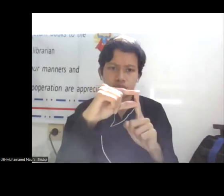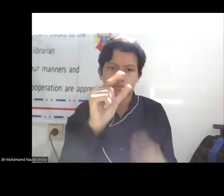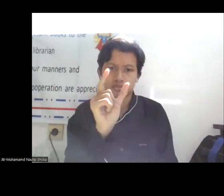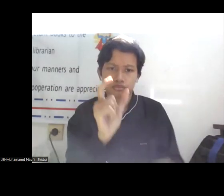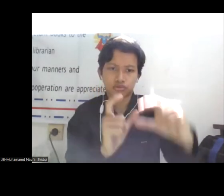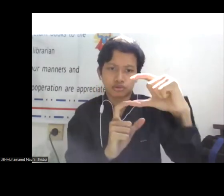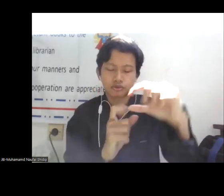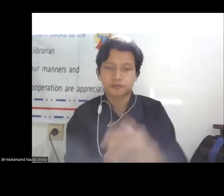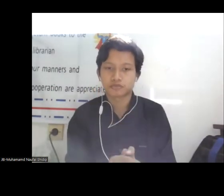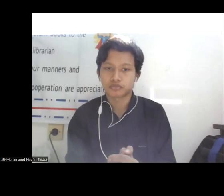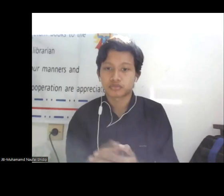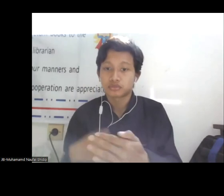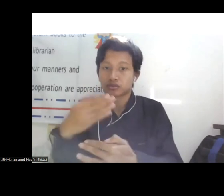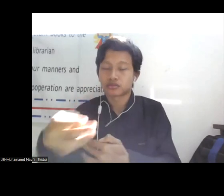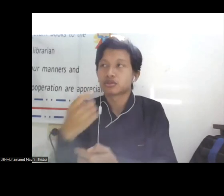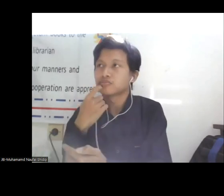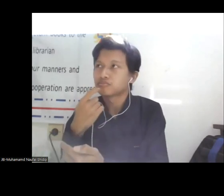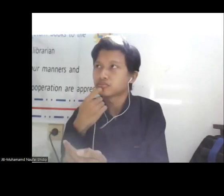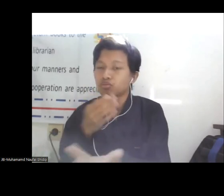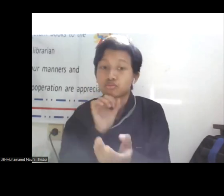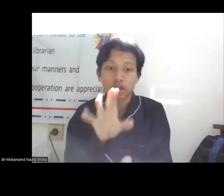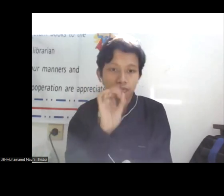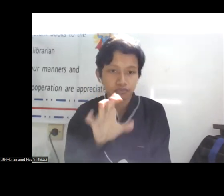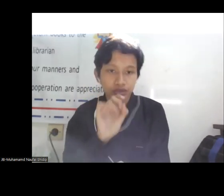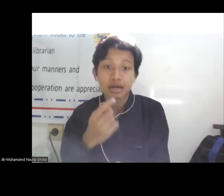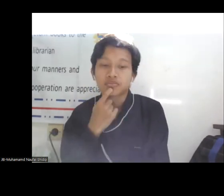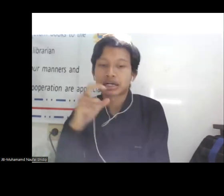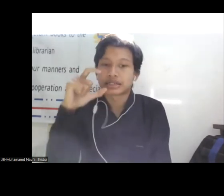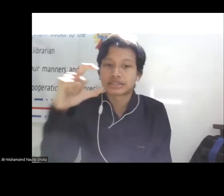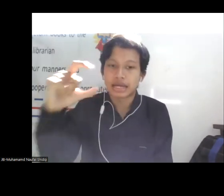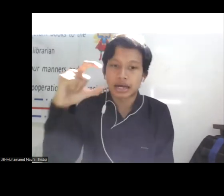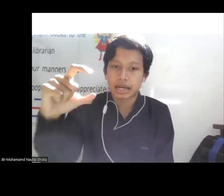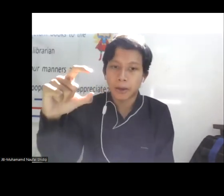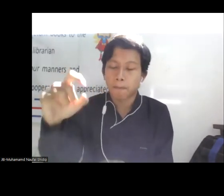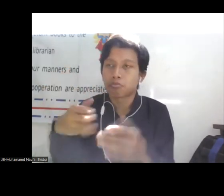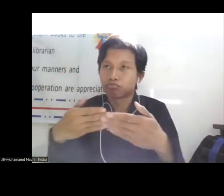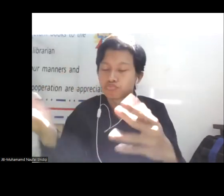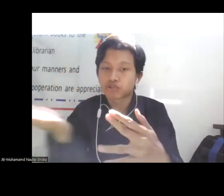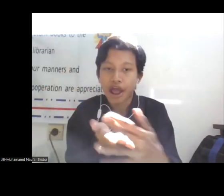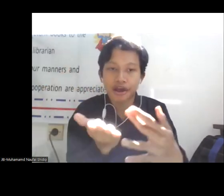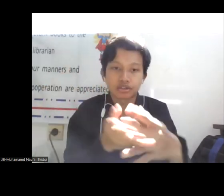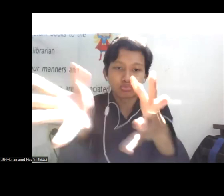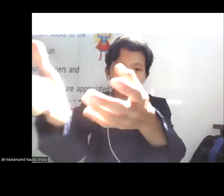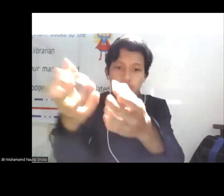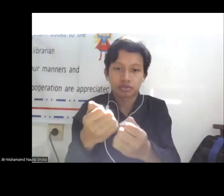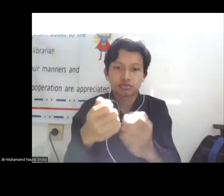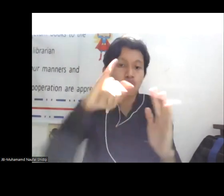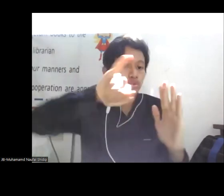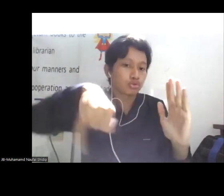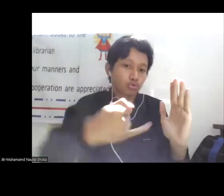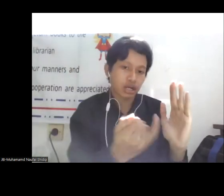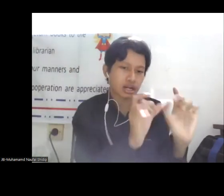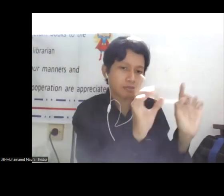yang keempat sosialisasi cara mengakses jurnal Taylor dan Francis serta tips